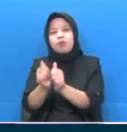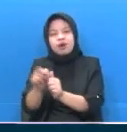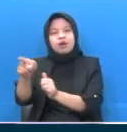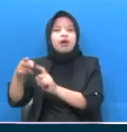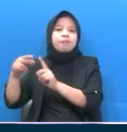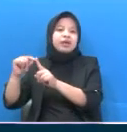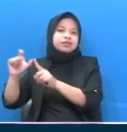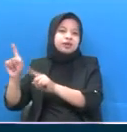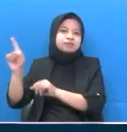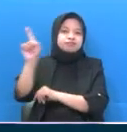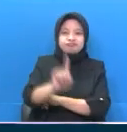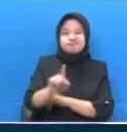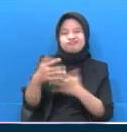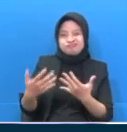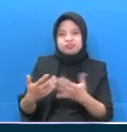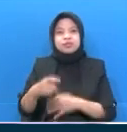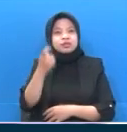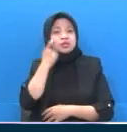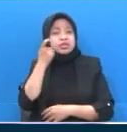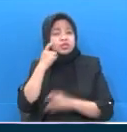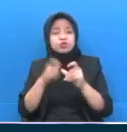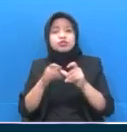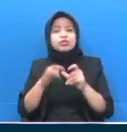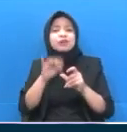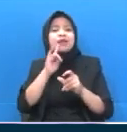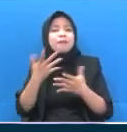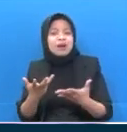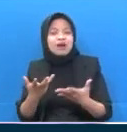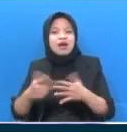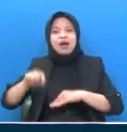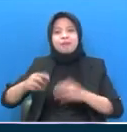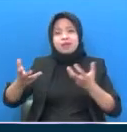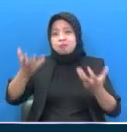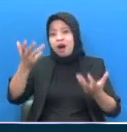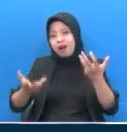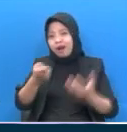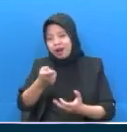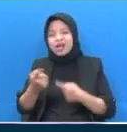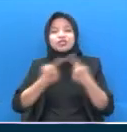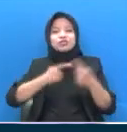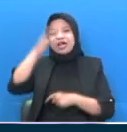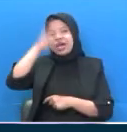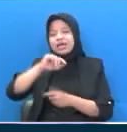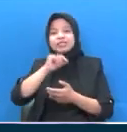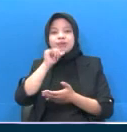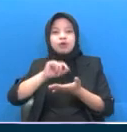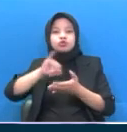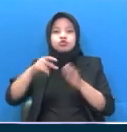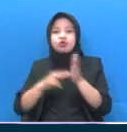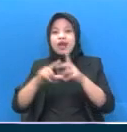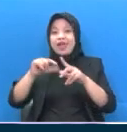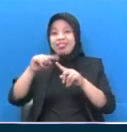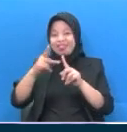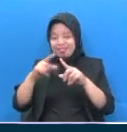Putri Candrawati. Lalu sejauh mana kesaksian Susi akan mempengaruhi pertimbangan hakim? Kita akan membahasnya bersama Jonathan Baskoro,